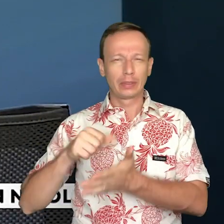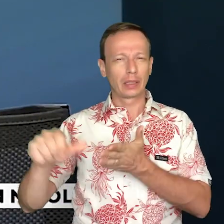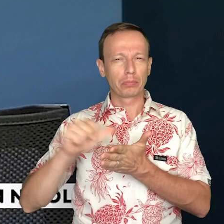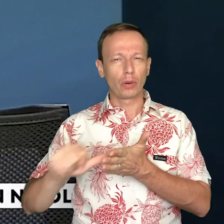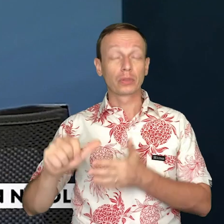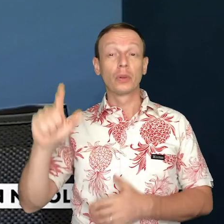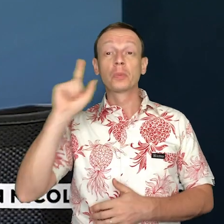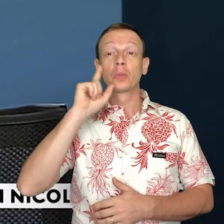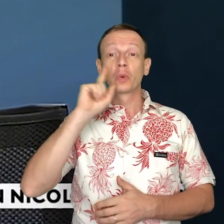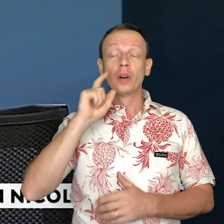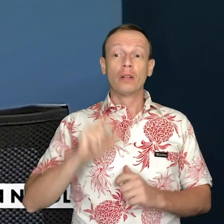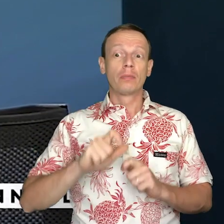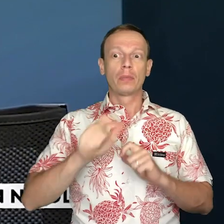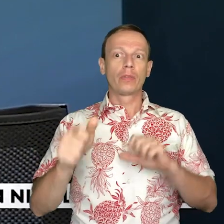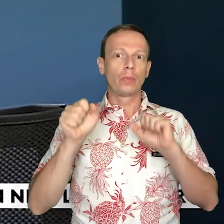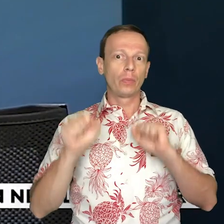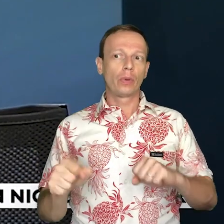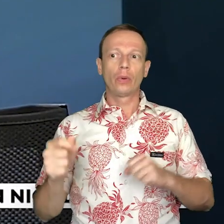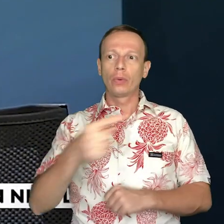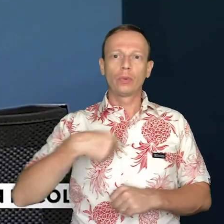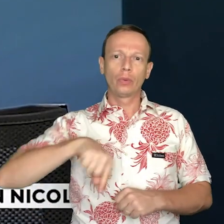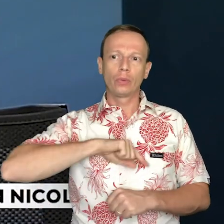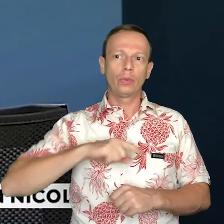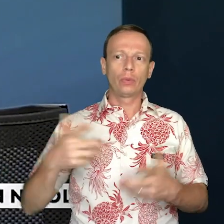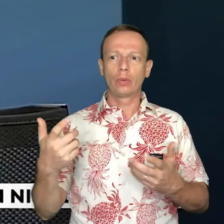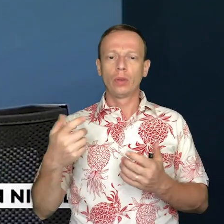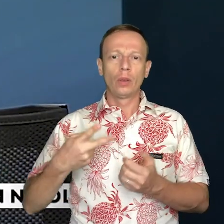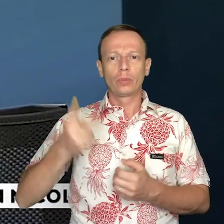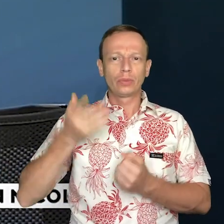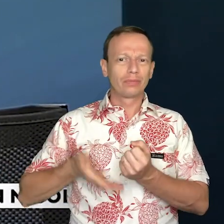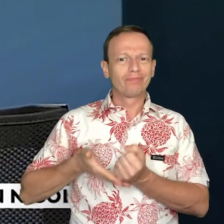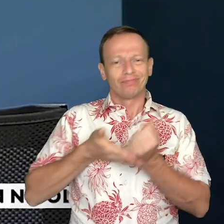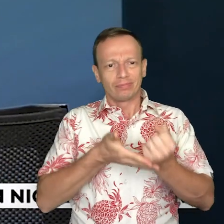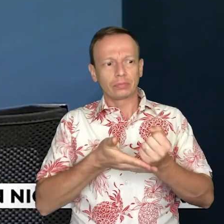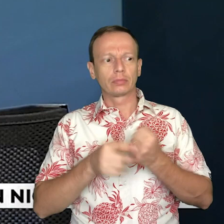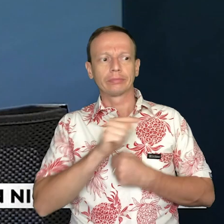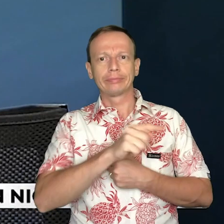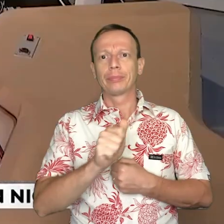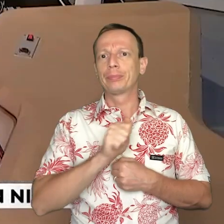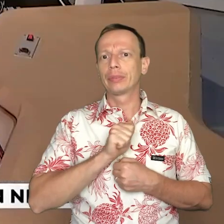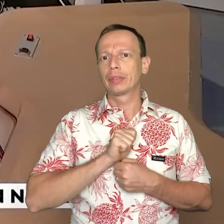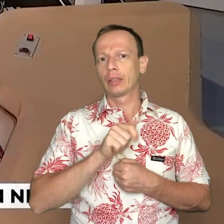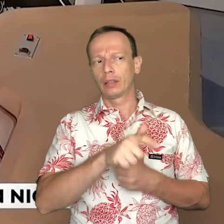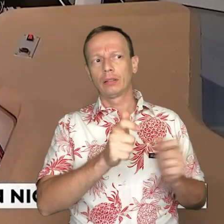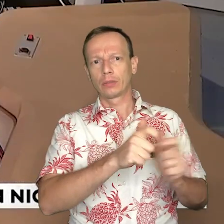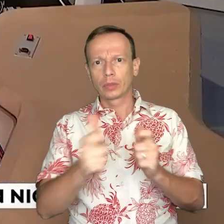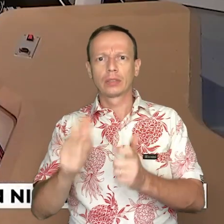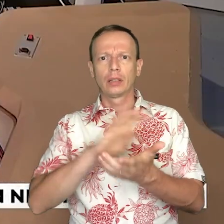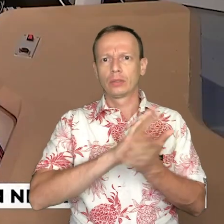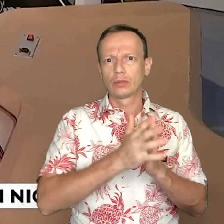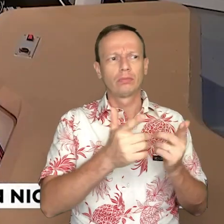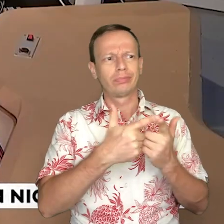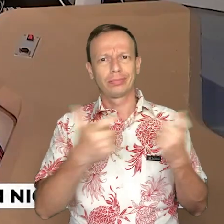maximum pour pouvoir justement mettre plus de soutien à l'initiative privée,